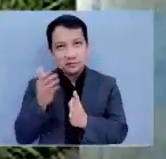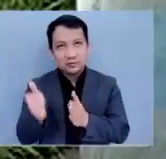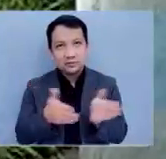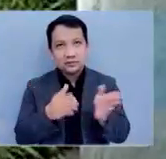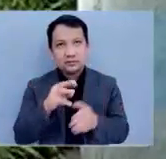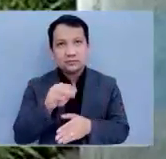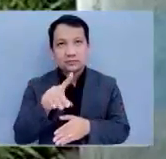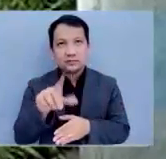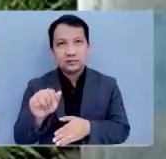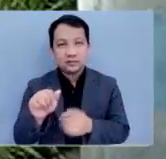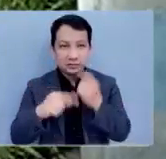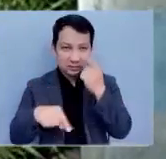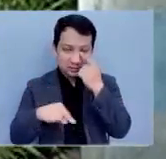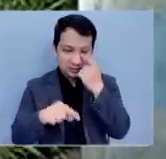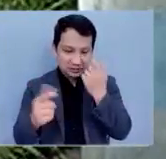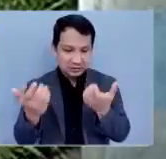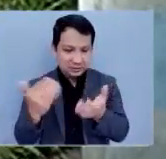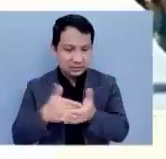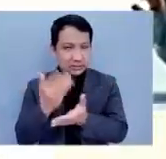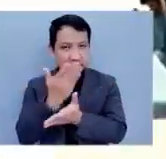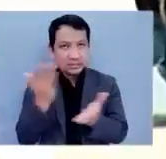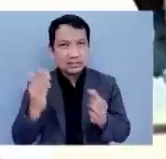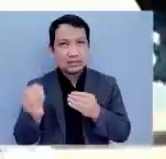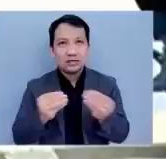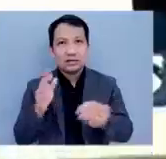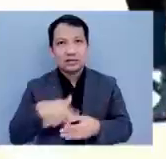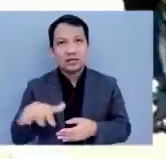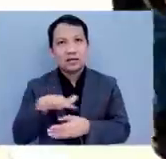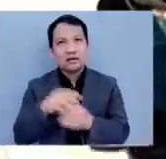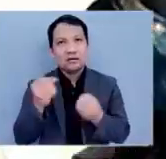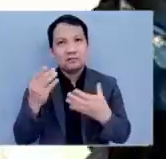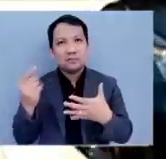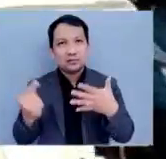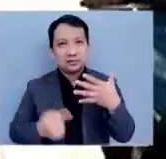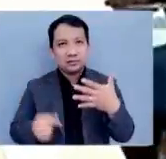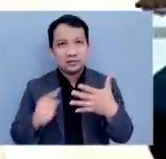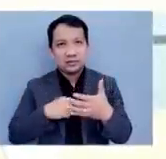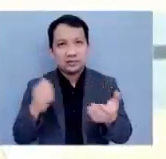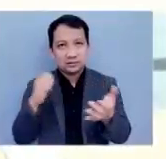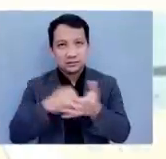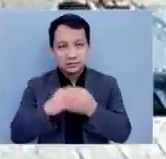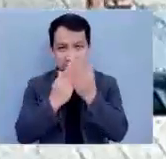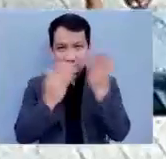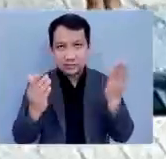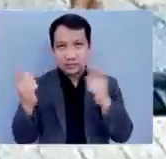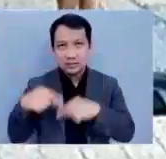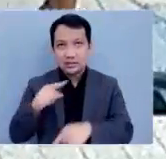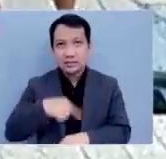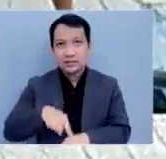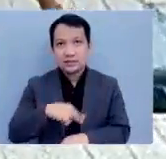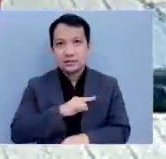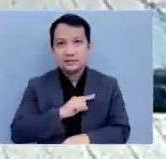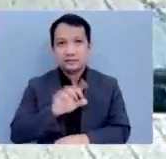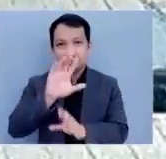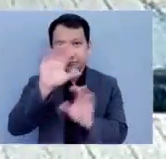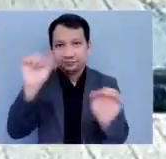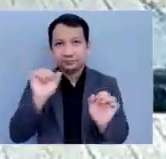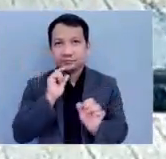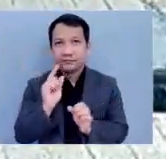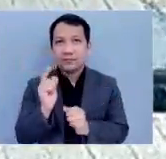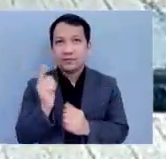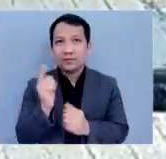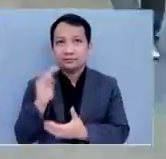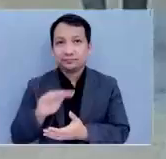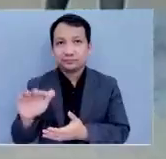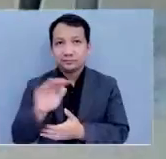MMDA. Baka maapektuhan raw kasi ang operasyon nila sa dami ng mga rider na sisilong. Isyo rin ang espasyo sa ilang gasolinahan, lalo na